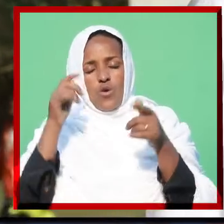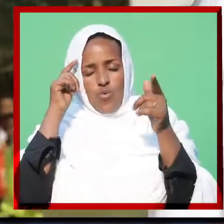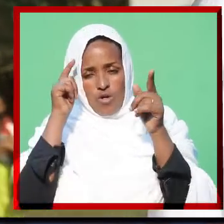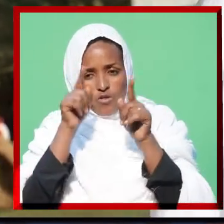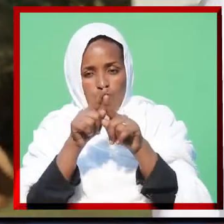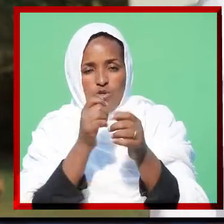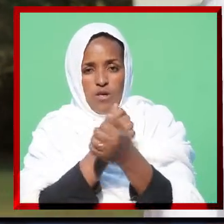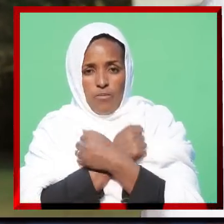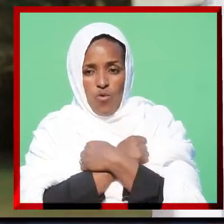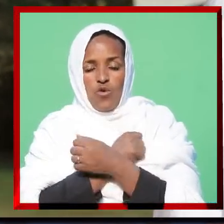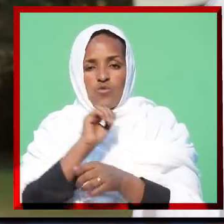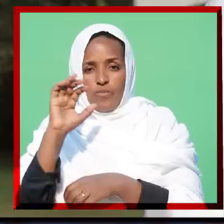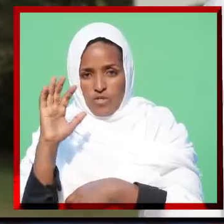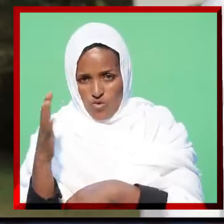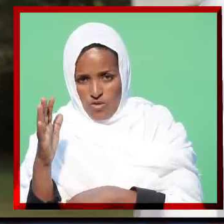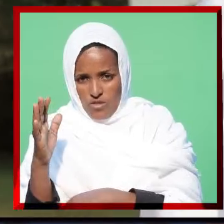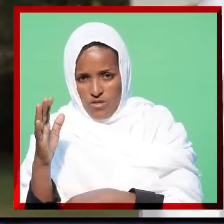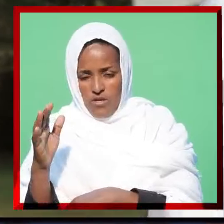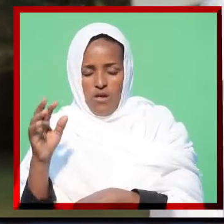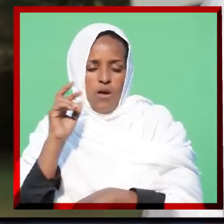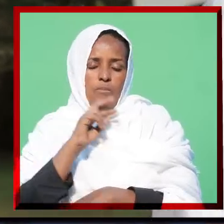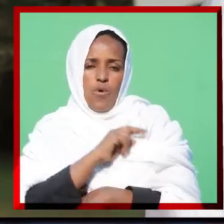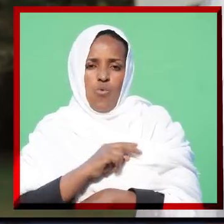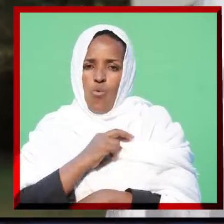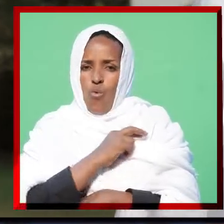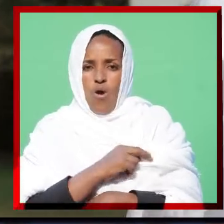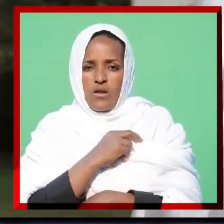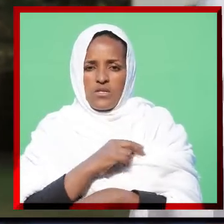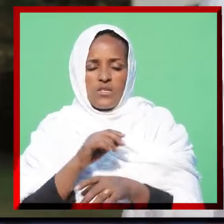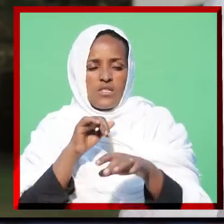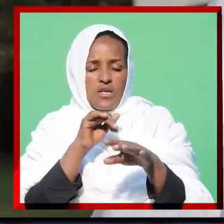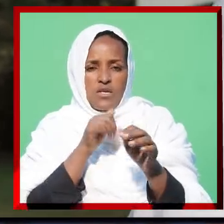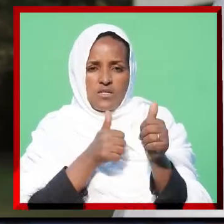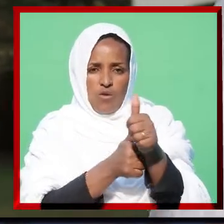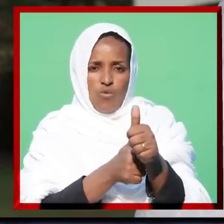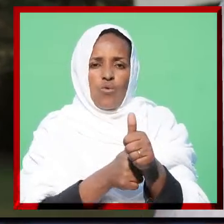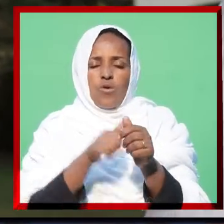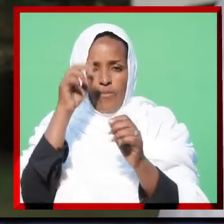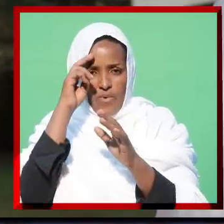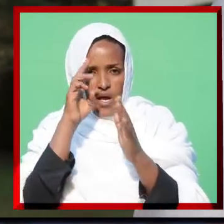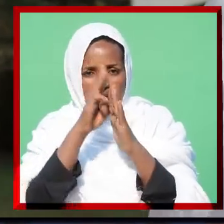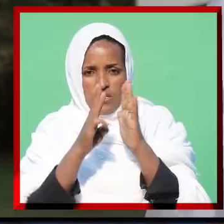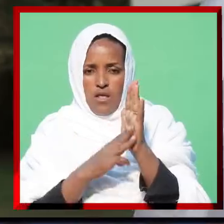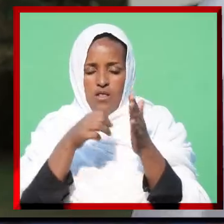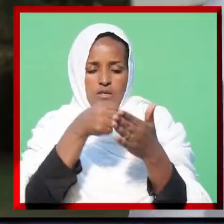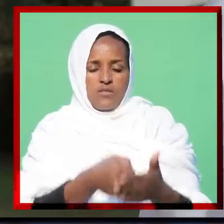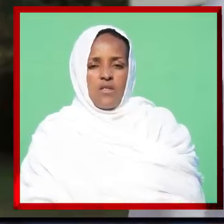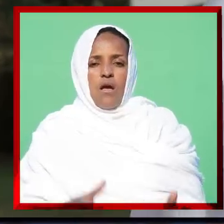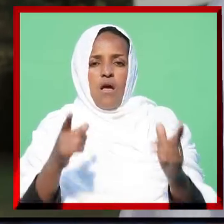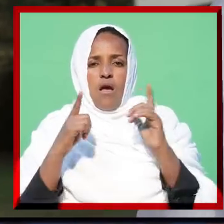واندمون يميو الدو مسلوت بيوهنة يتكتل واندمون بقدلو بقايا لسرعات سنتهات نور